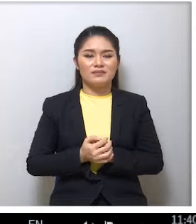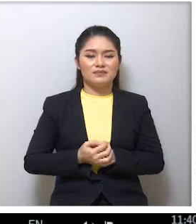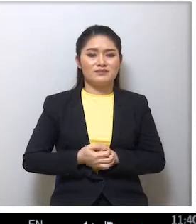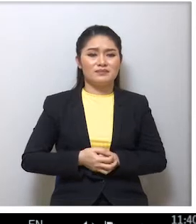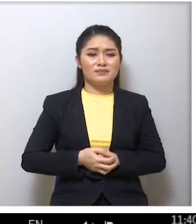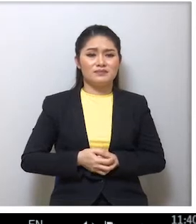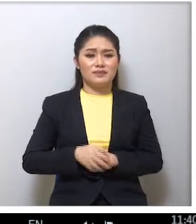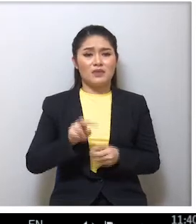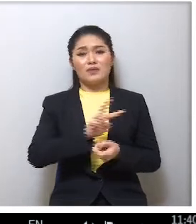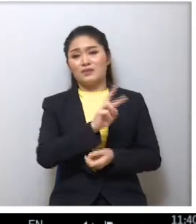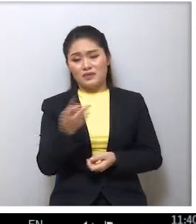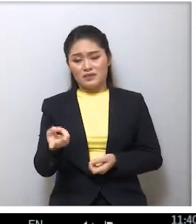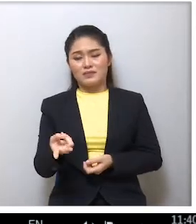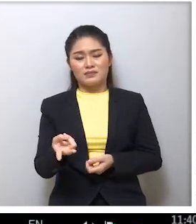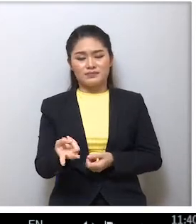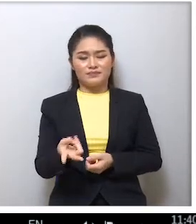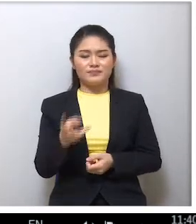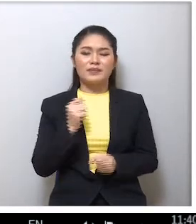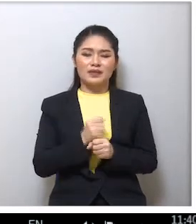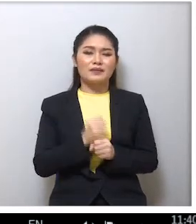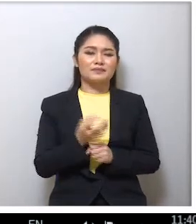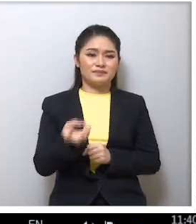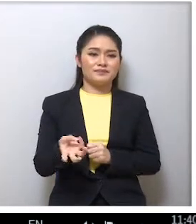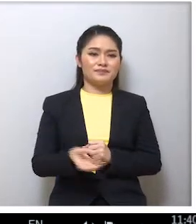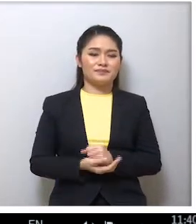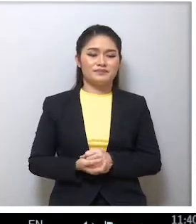นะครับมันกลับข้างเดี๋ยวเราจัดการเขานิดนึง